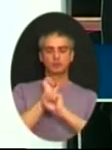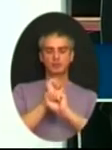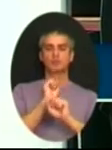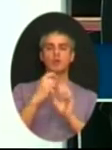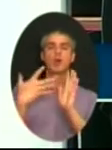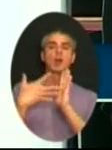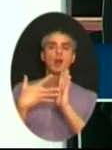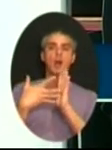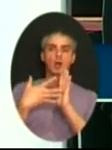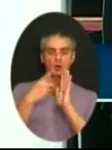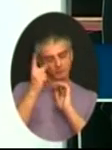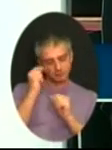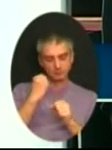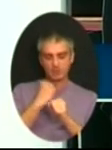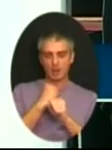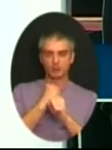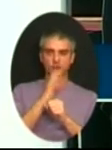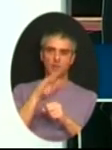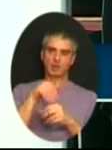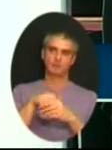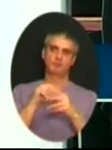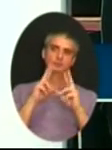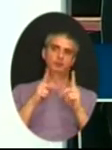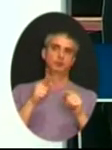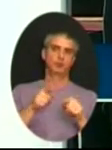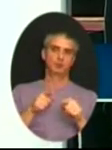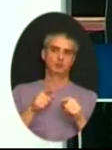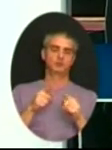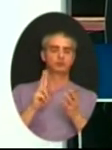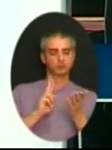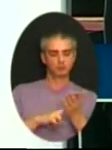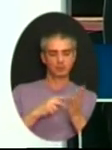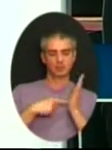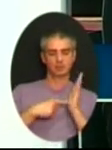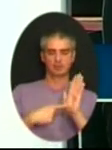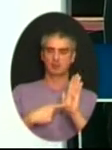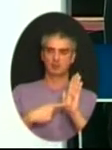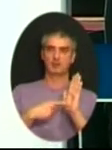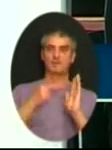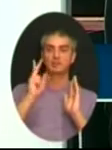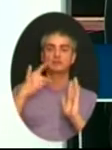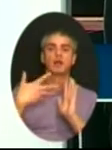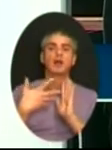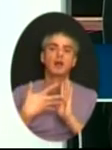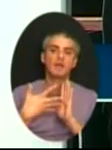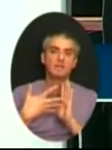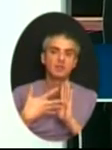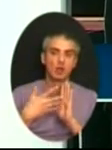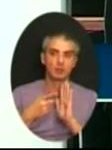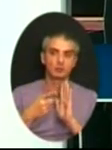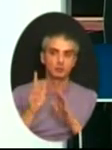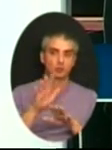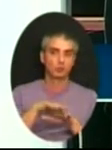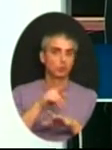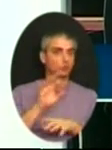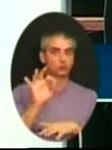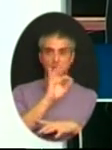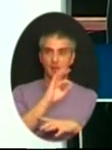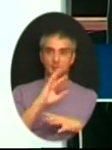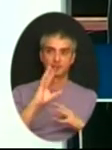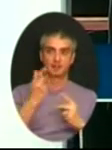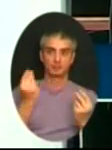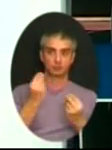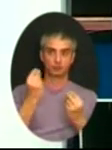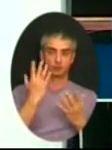אבל הם צריכים לעשות את זה גם באופן כזה שהצדק גם ייראה. וצריך לבדוק את התחושה שלהם, שמישהו, אם